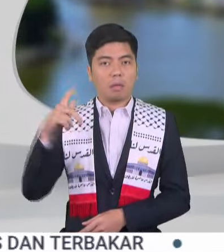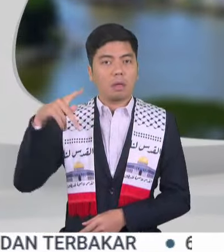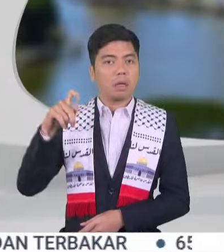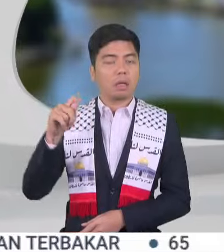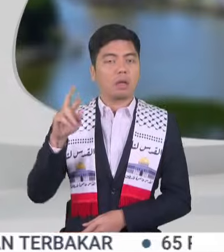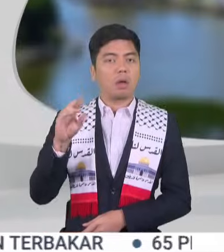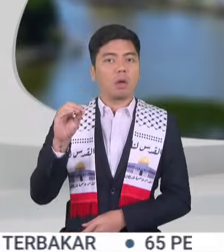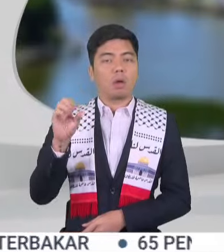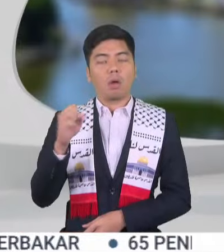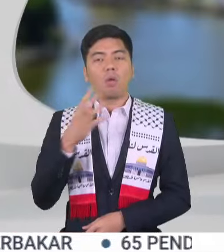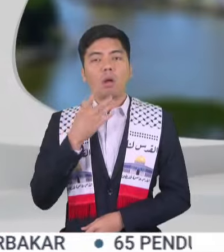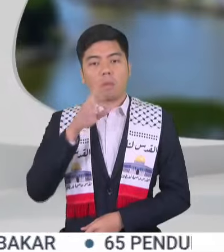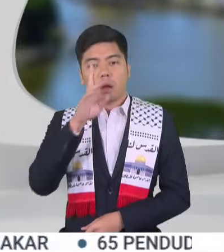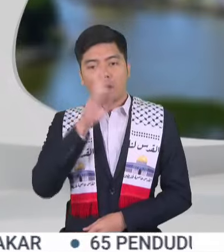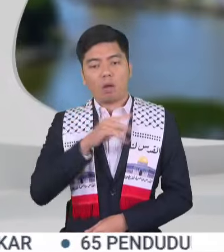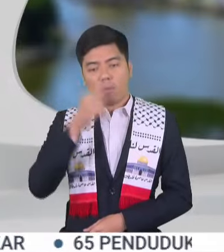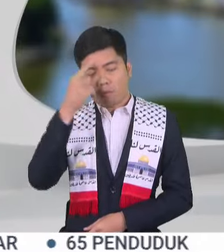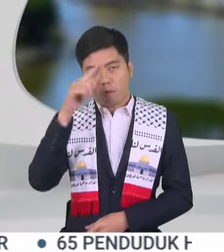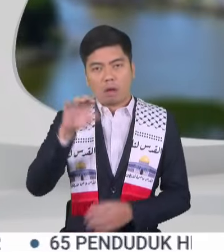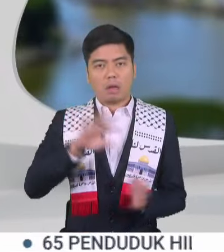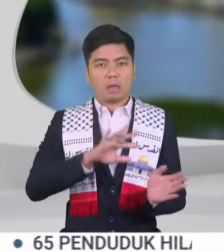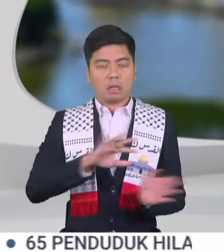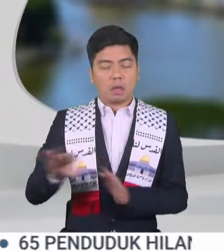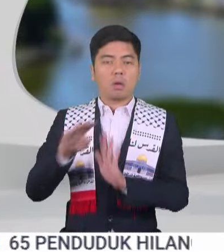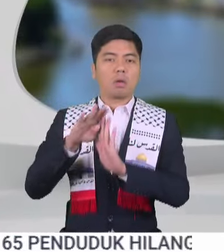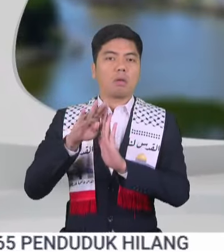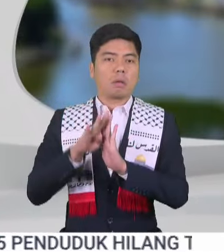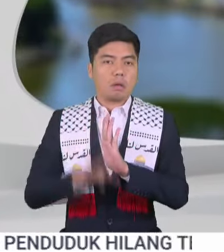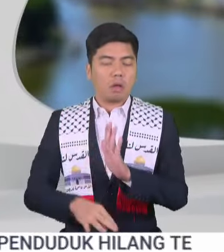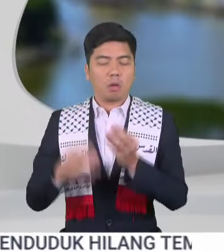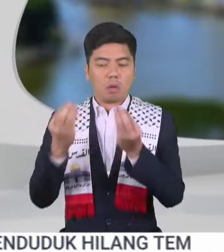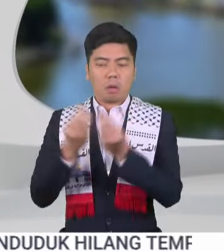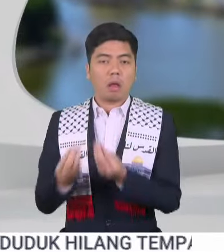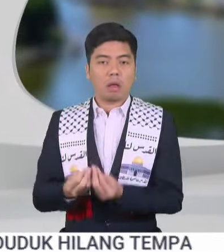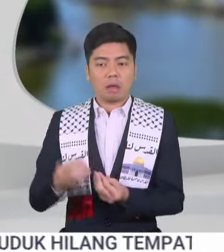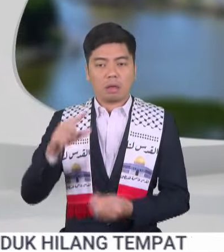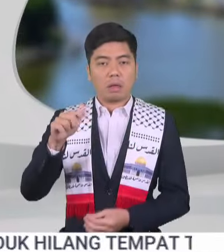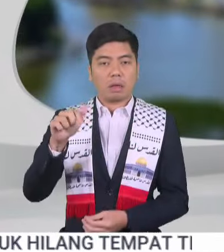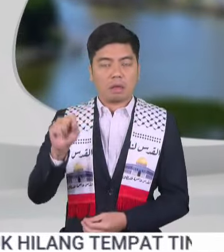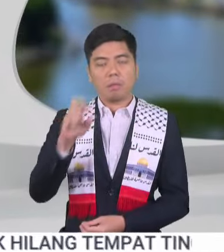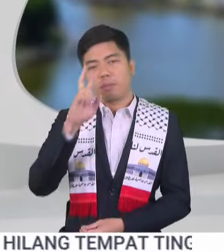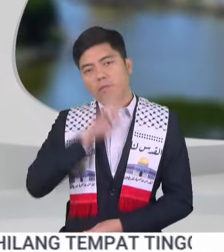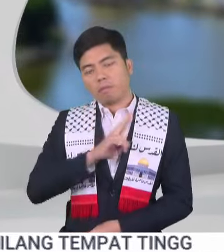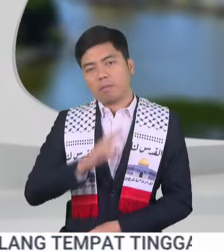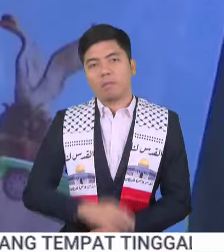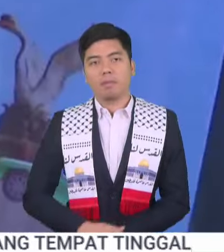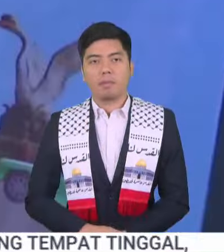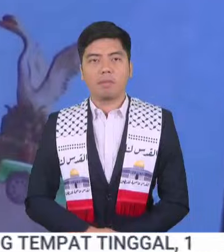Petros berwarna merah bagi mengelakkan situasi kekurangan tong gas merah di pasaran.